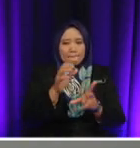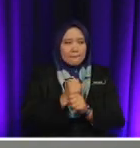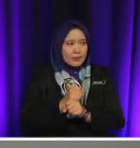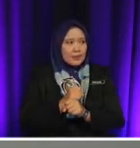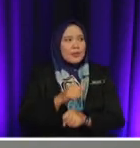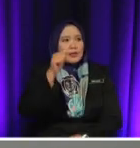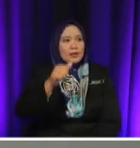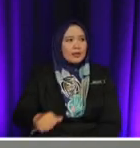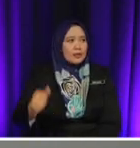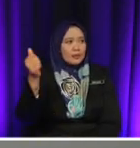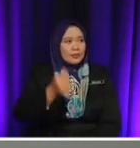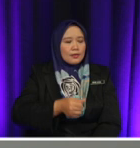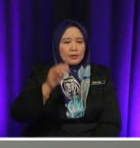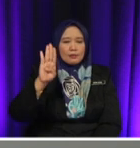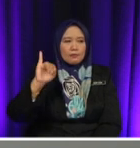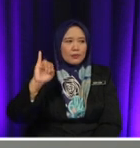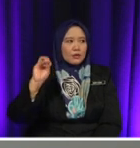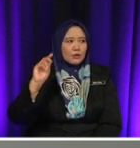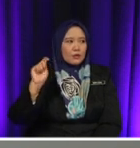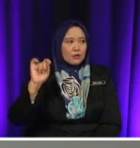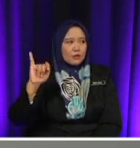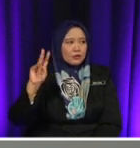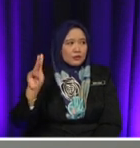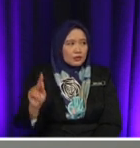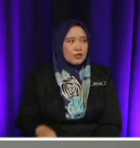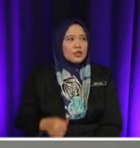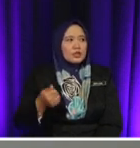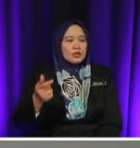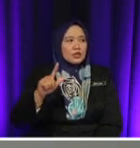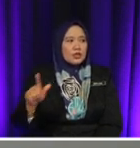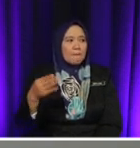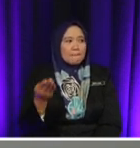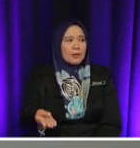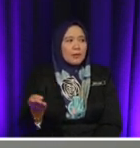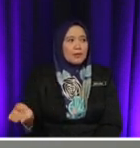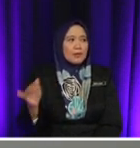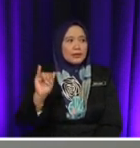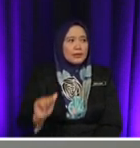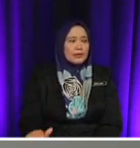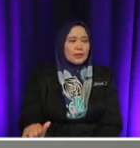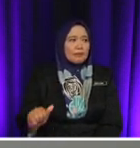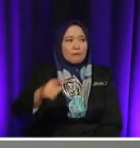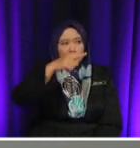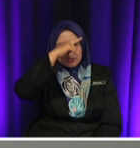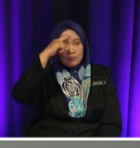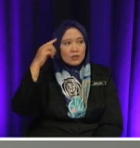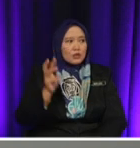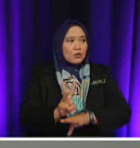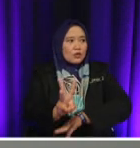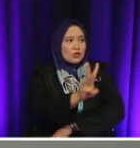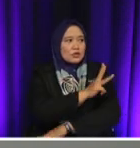pemerhatian yang kita buat tadi adalah dia menghasilkan kawasan jenis yang terbentuk pada Cakra penisilin dengan kepekatan yang